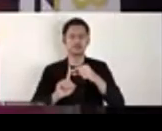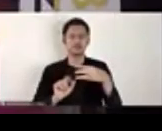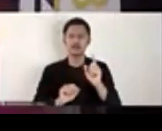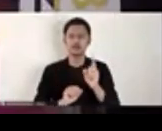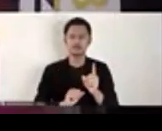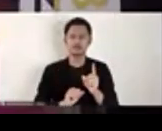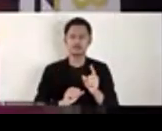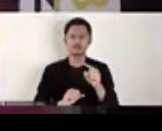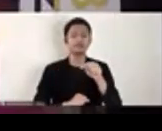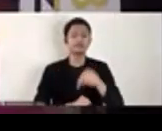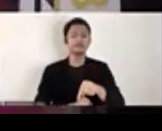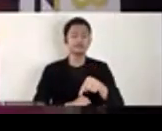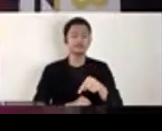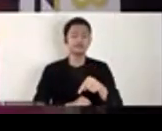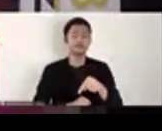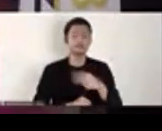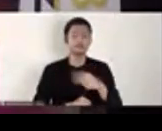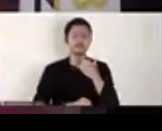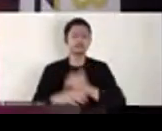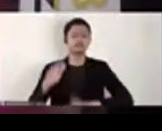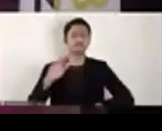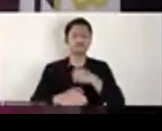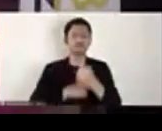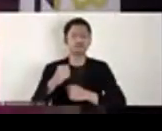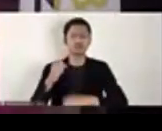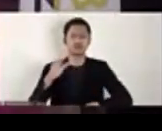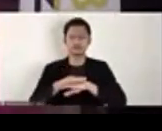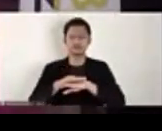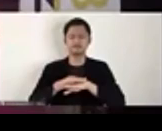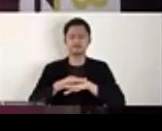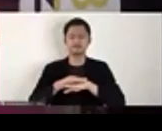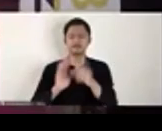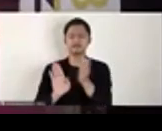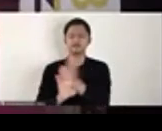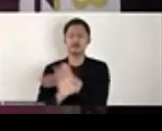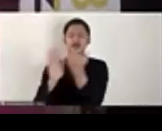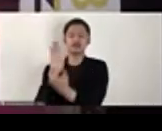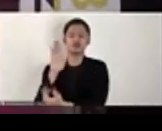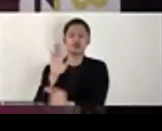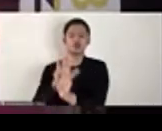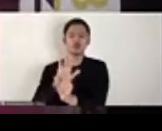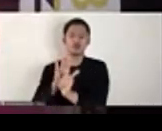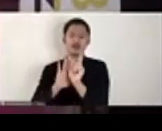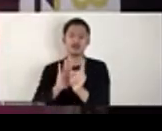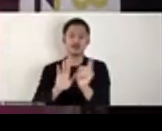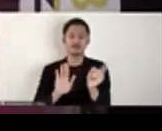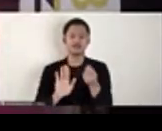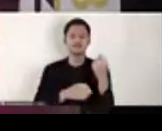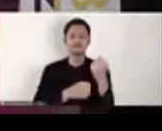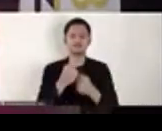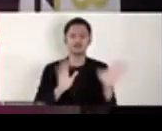ini adalah melengkapi melengkapi dari peraturan perundang-undangan yang sudah ada gitu artinya memang